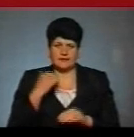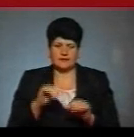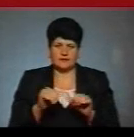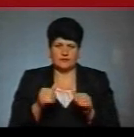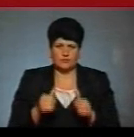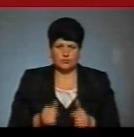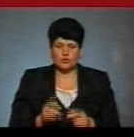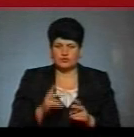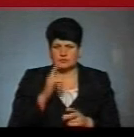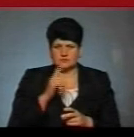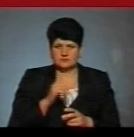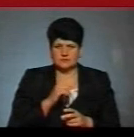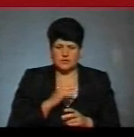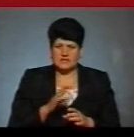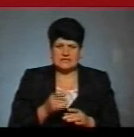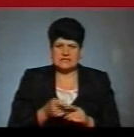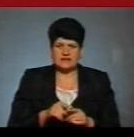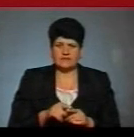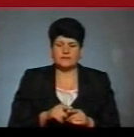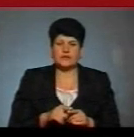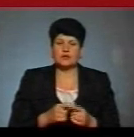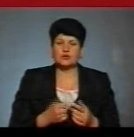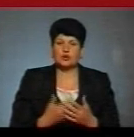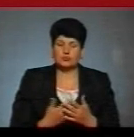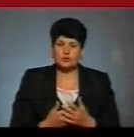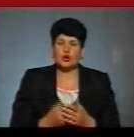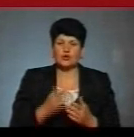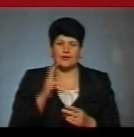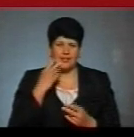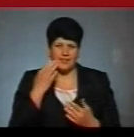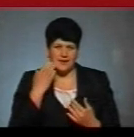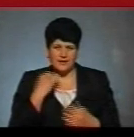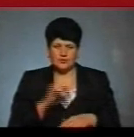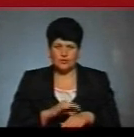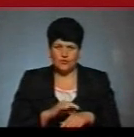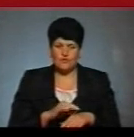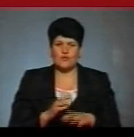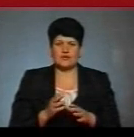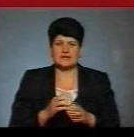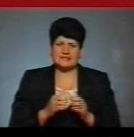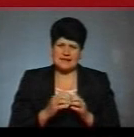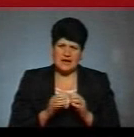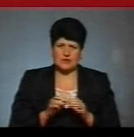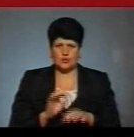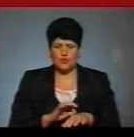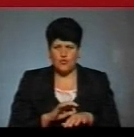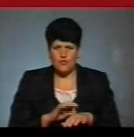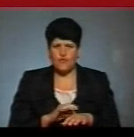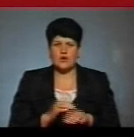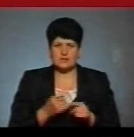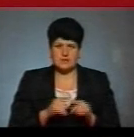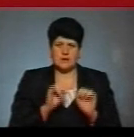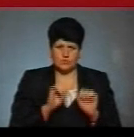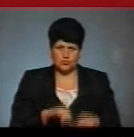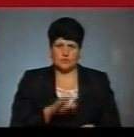метод не може бути використаний. Тобто для хворих легкої ступені важкості, середньої важкості і середньої тяжкі він